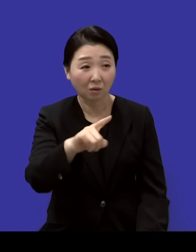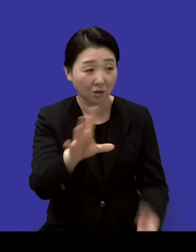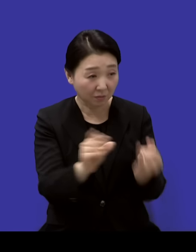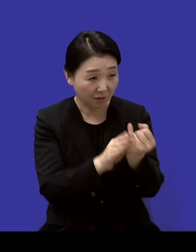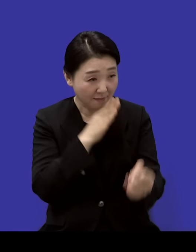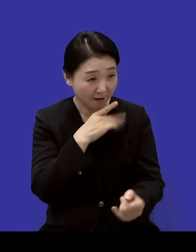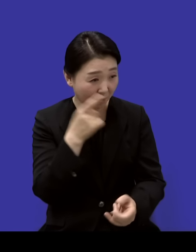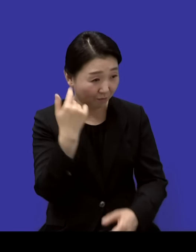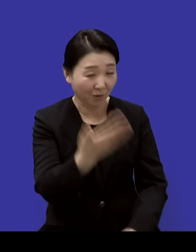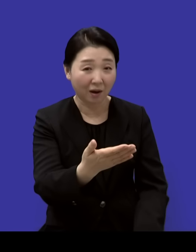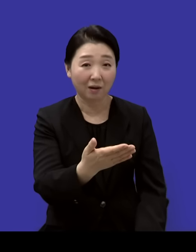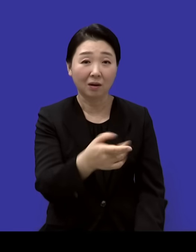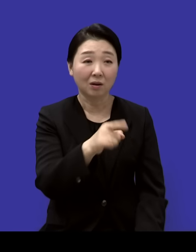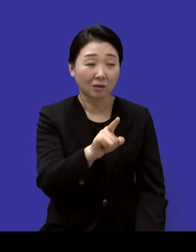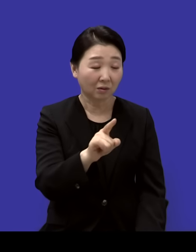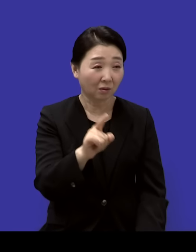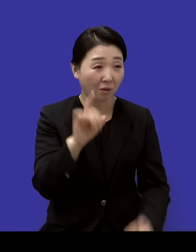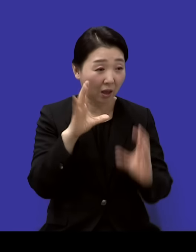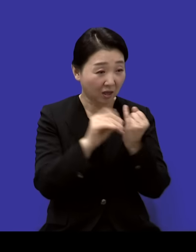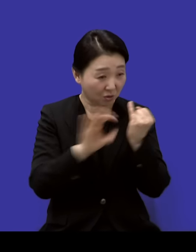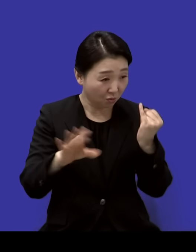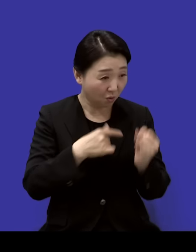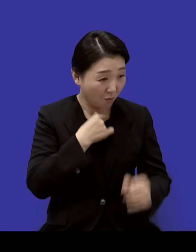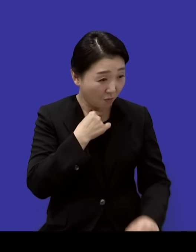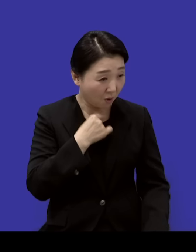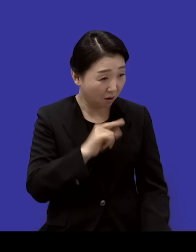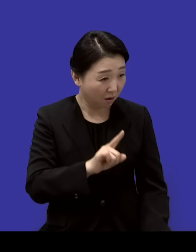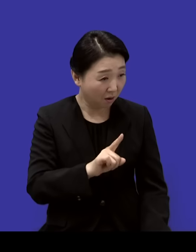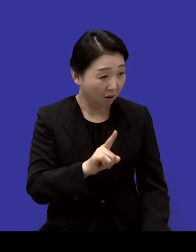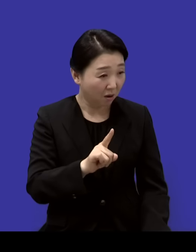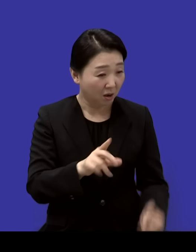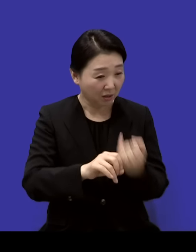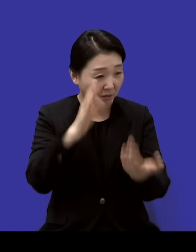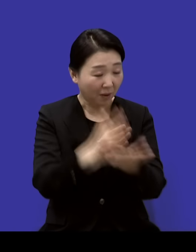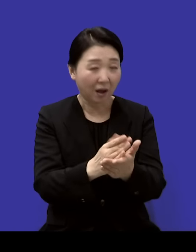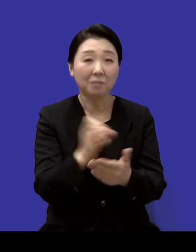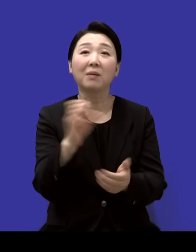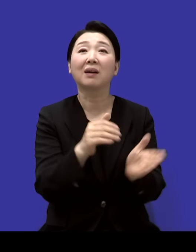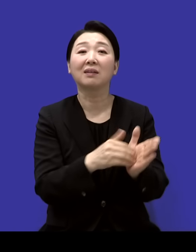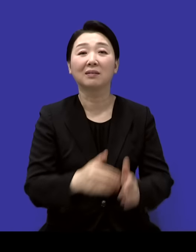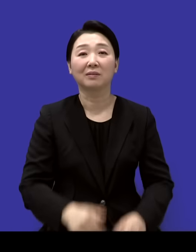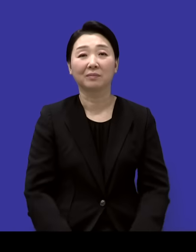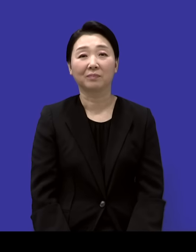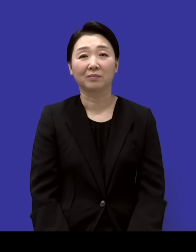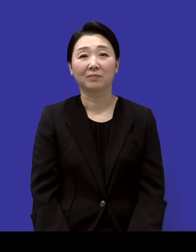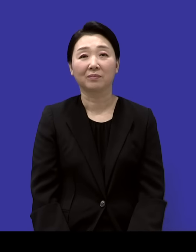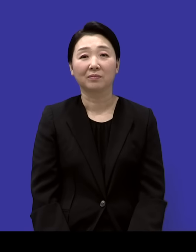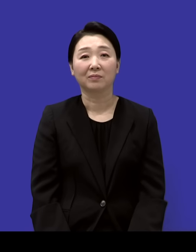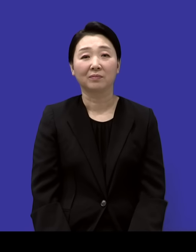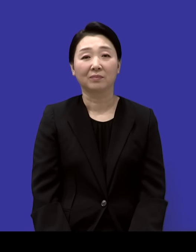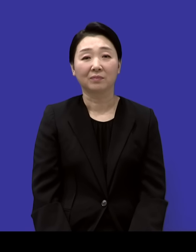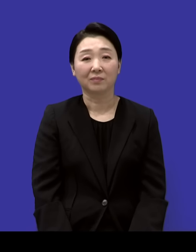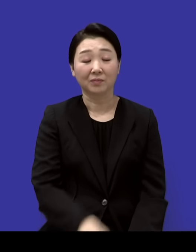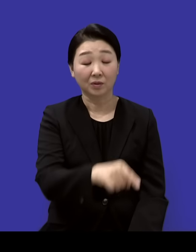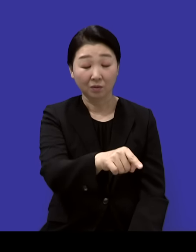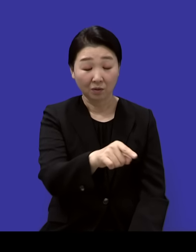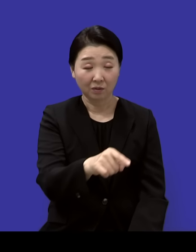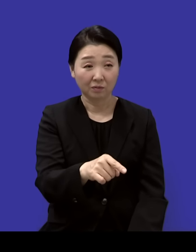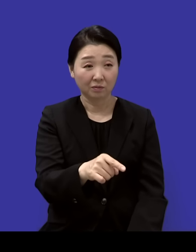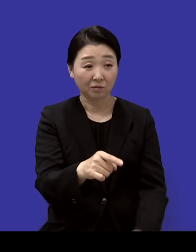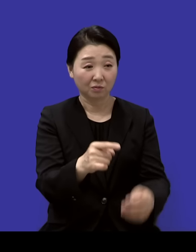말씀하시면서 너 그 애기 지우려고 하지 지우지 마라 이렇게 말씀을 하셨다는 거예요. 예. 그래서 너희